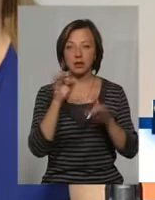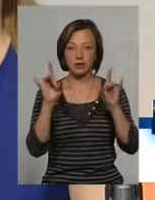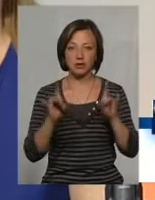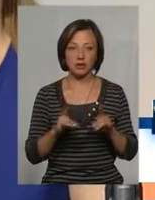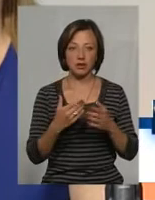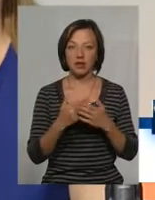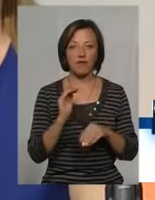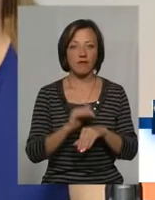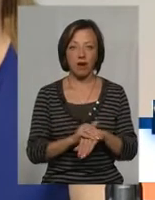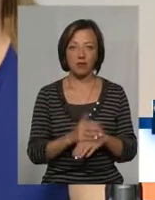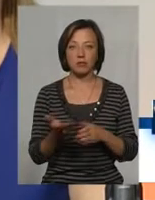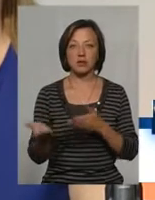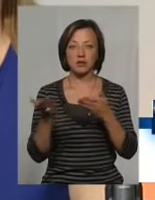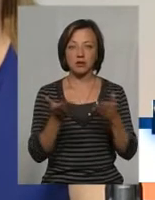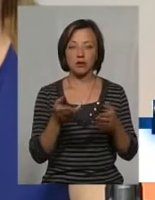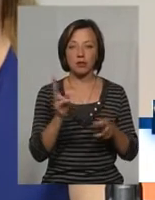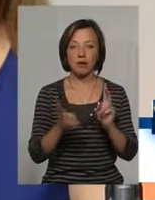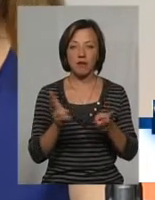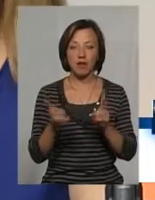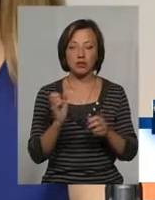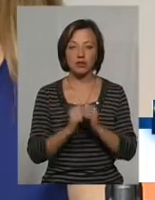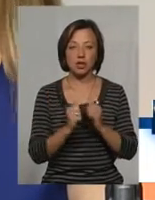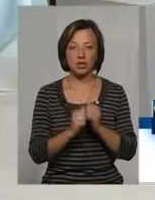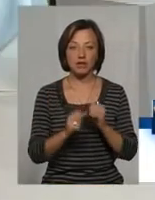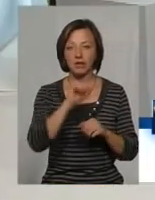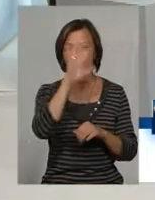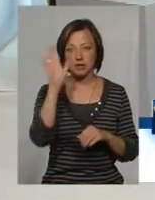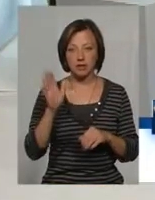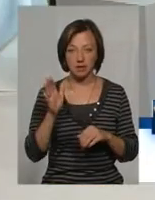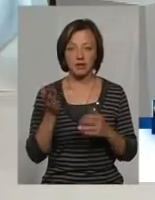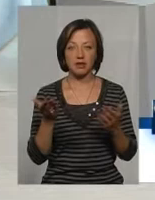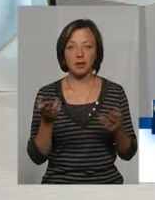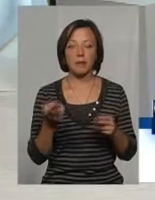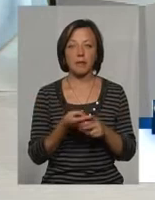це теж не факт, приглашаються повара, ну, чаще всього на весілля, без освіти,